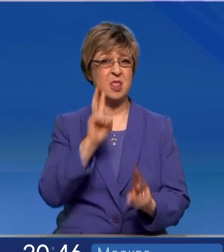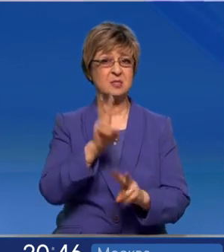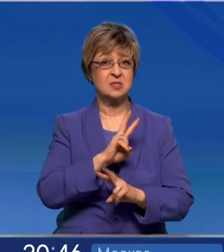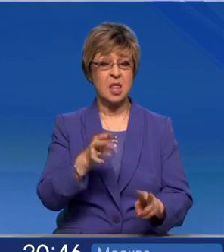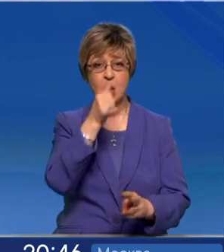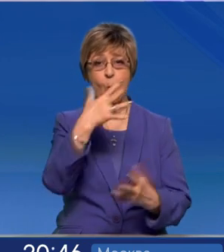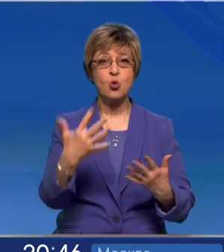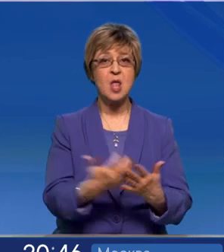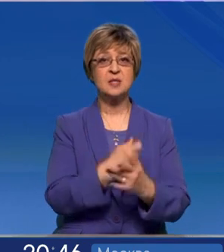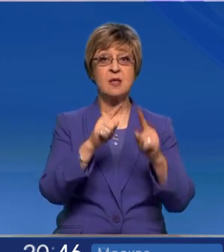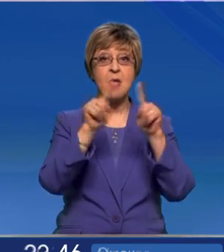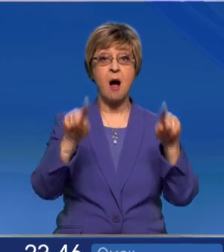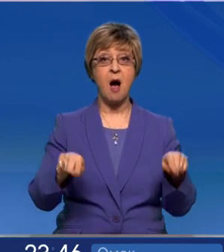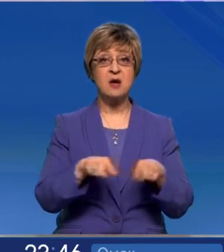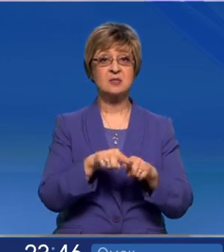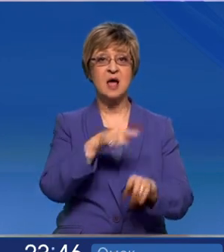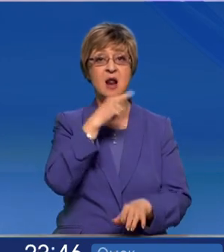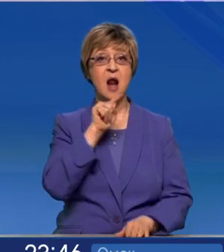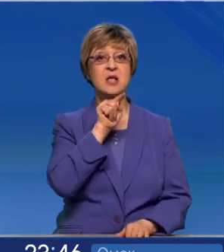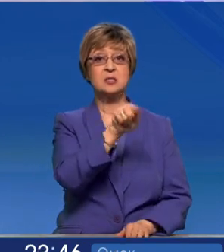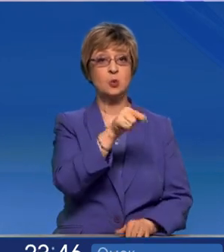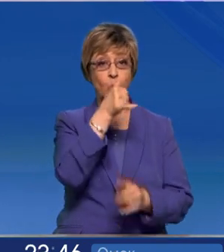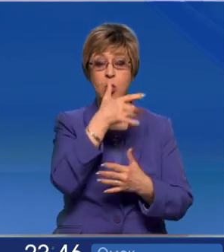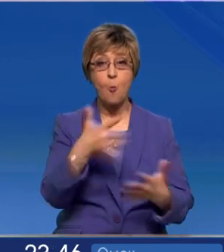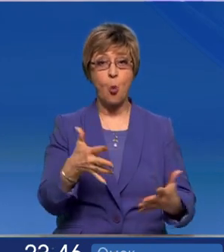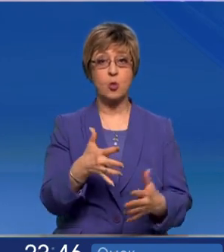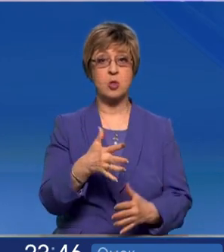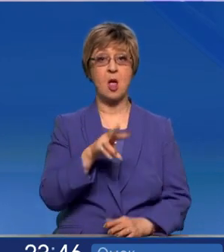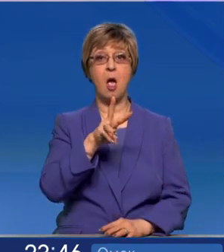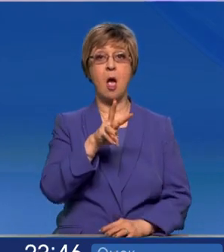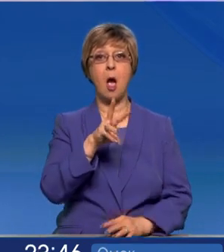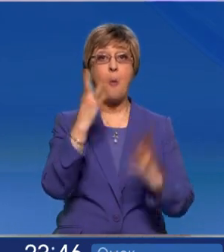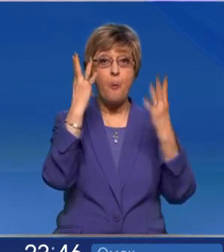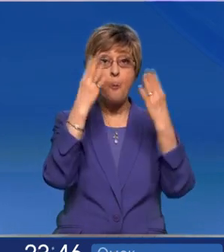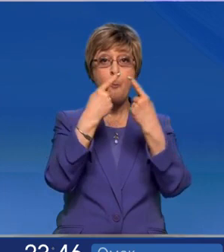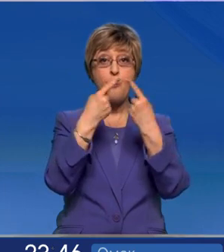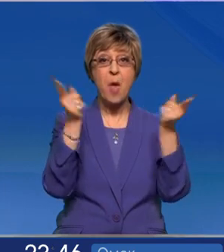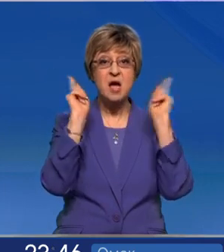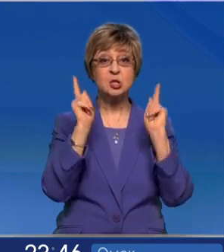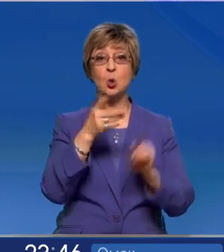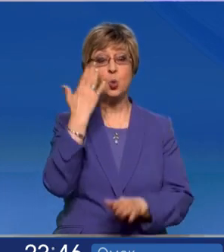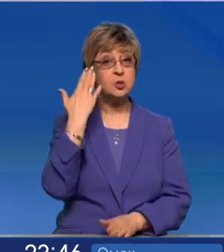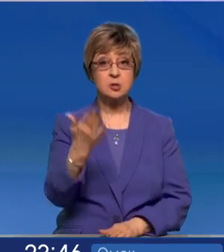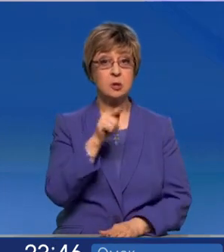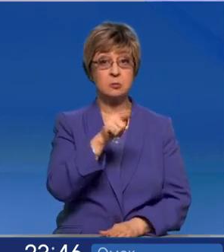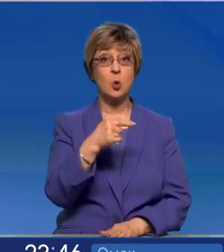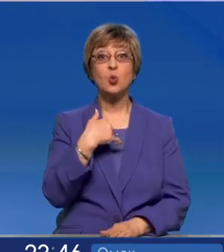карте ни Россию, ни Мексику, ничего не могут найти. Ну, вот как быть? Но дело в том, что у нас идут те же самые